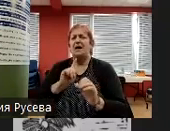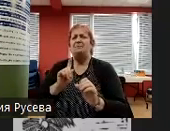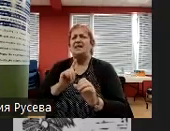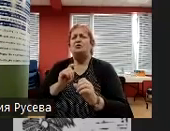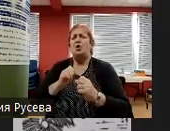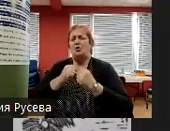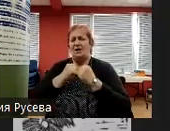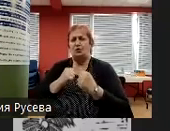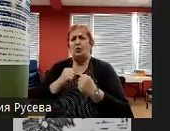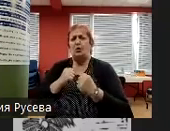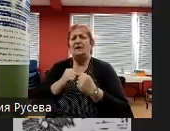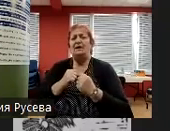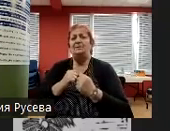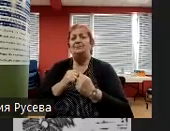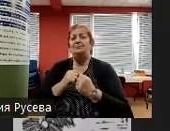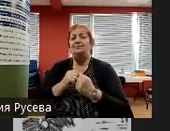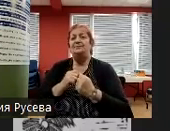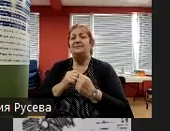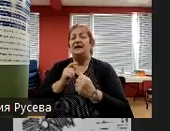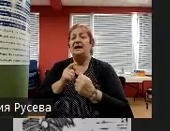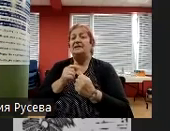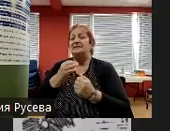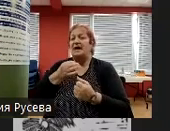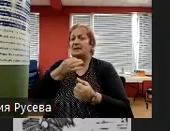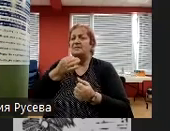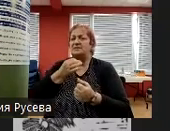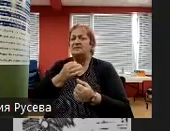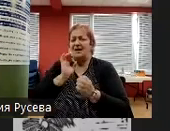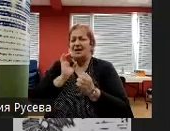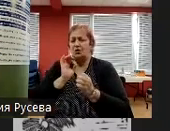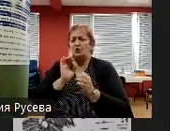по-неформални и да се изразява